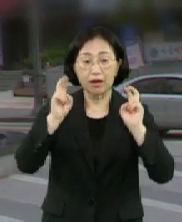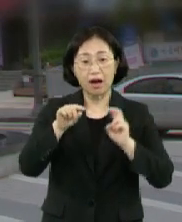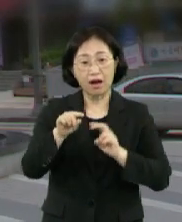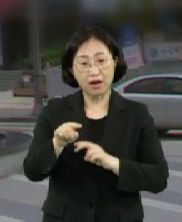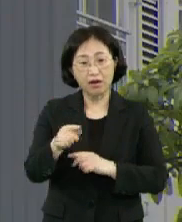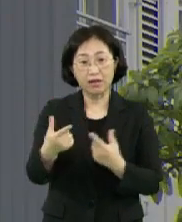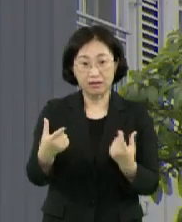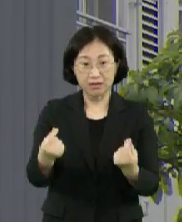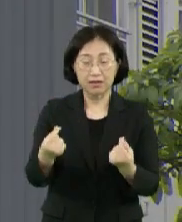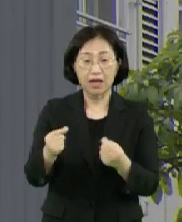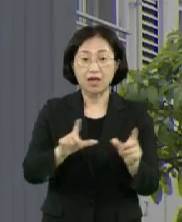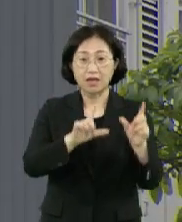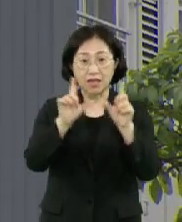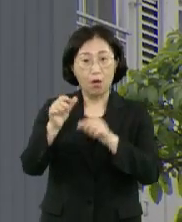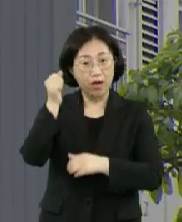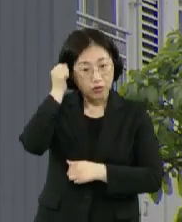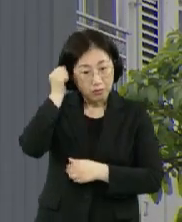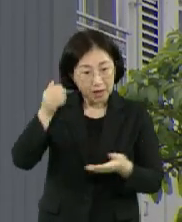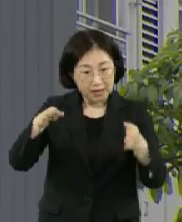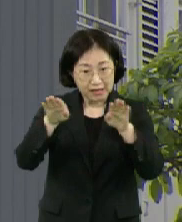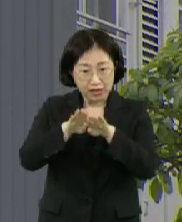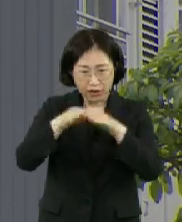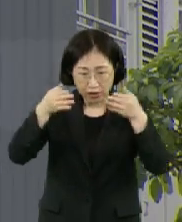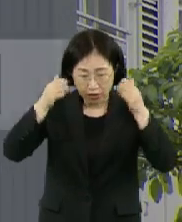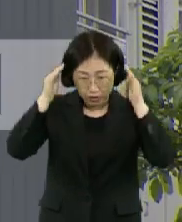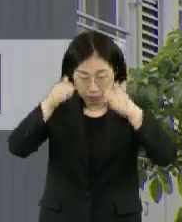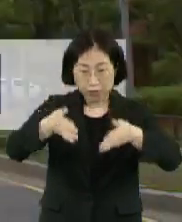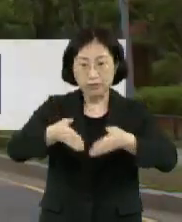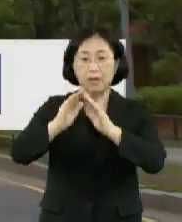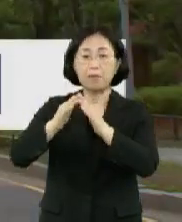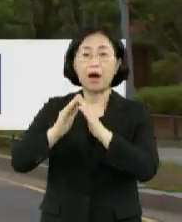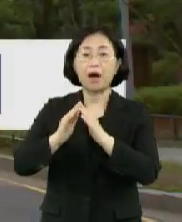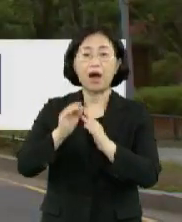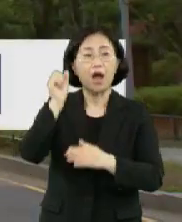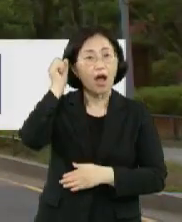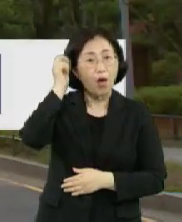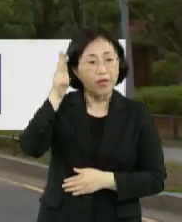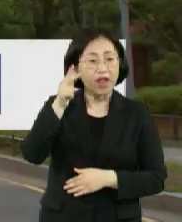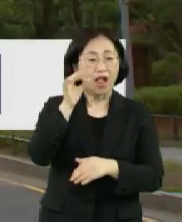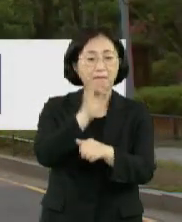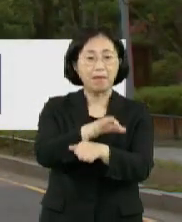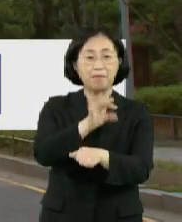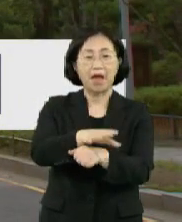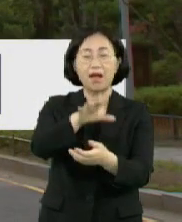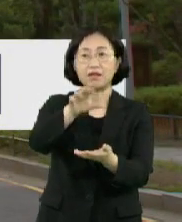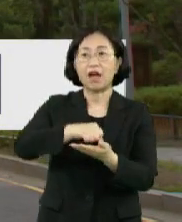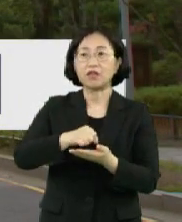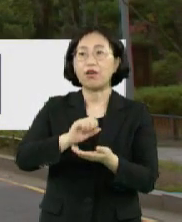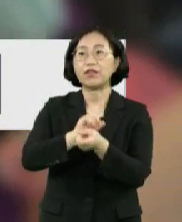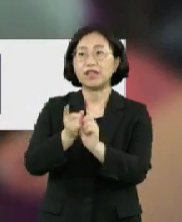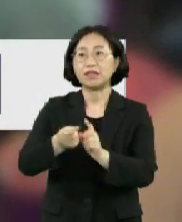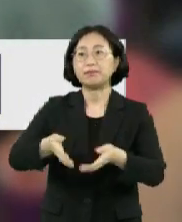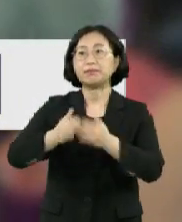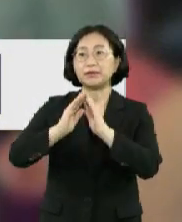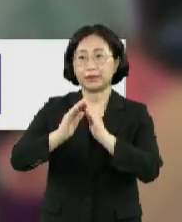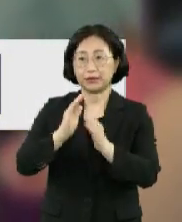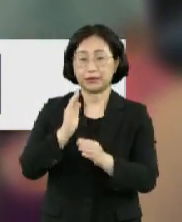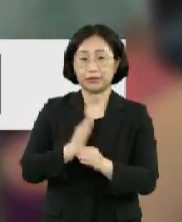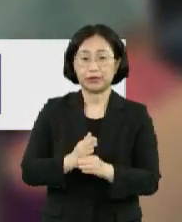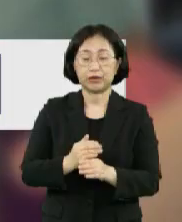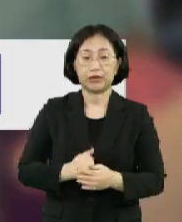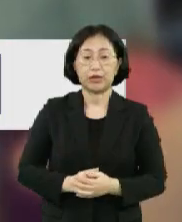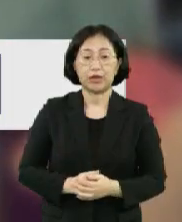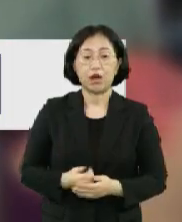같은 생활 숙박시설 등에 주목하면서 유성 지역의 호텔 매입은 계속될 전망입니다. 그러나